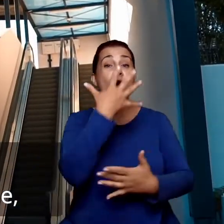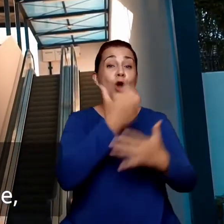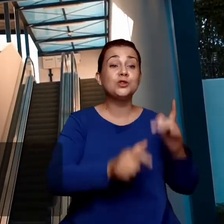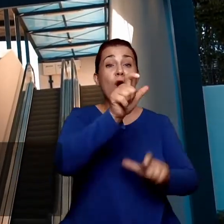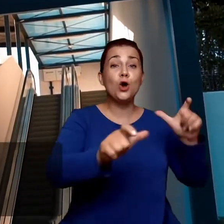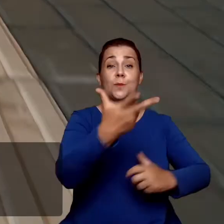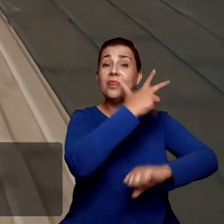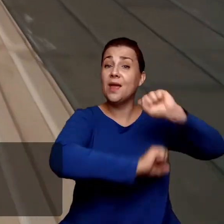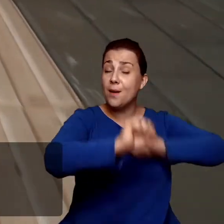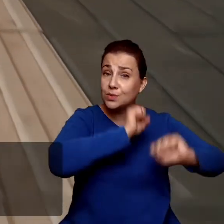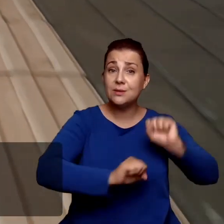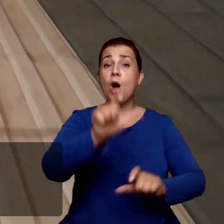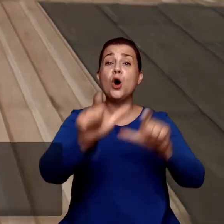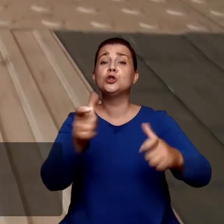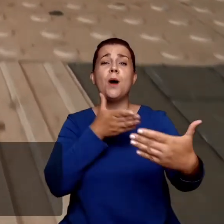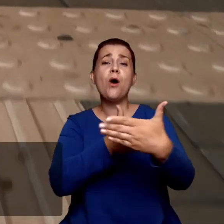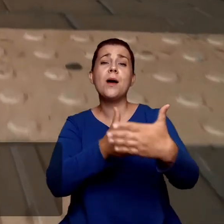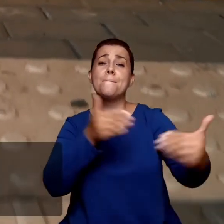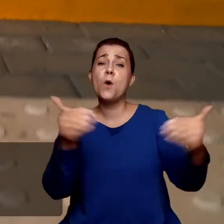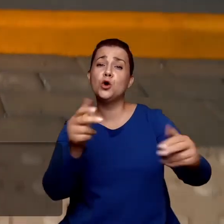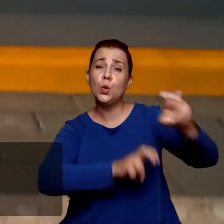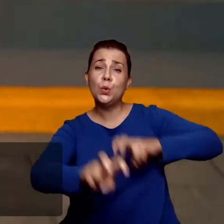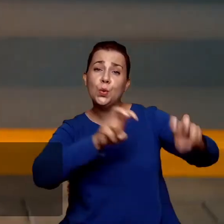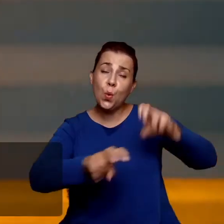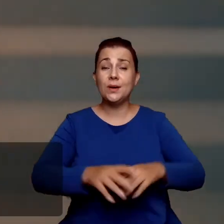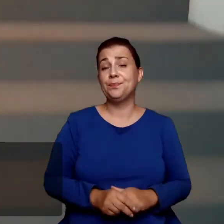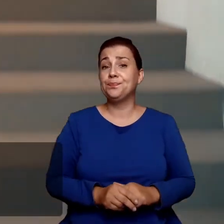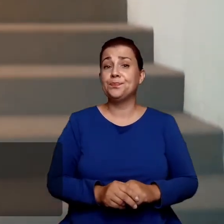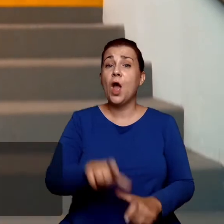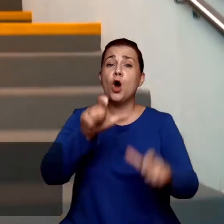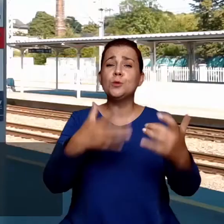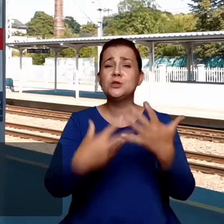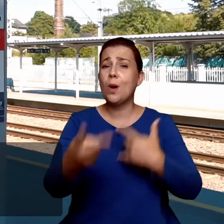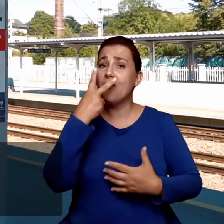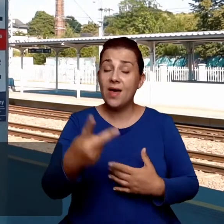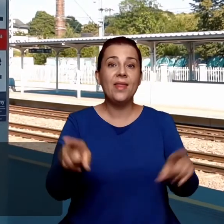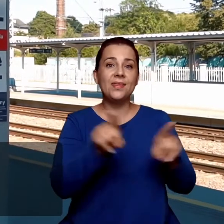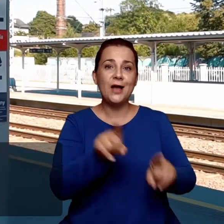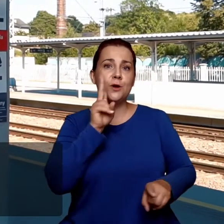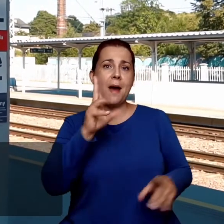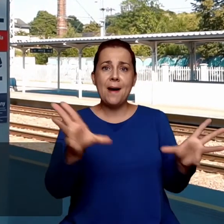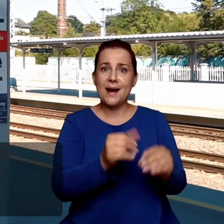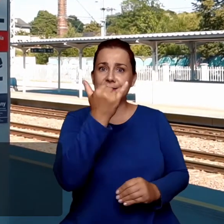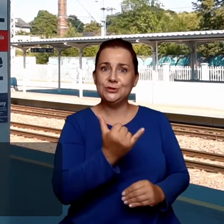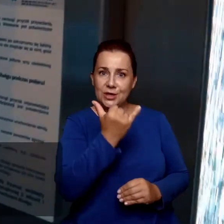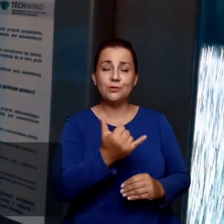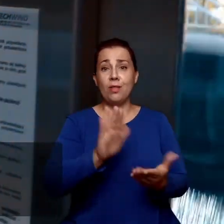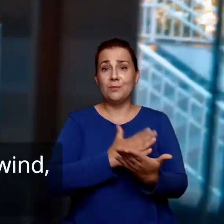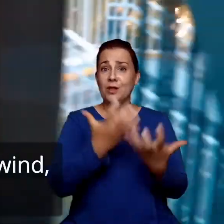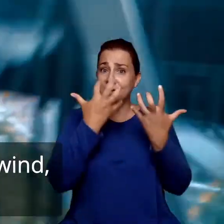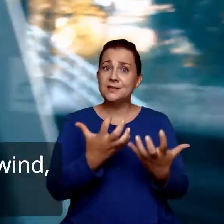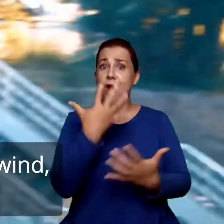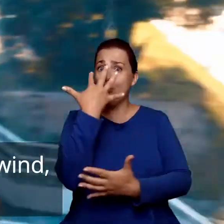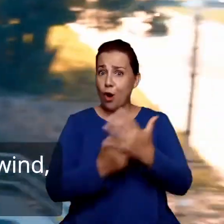niepełnosprawne, osoby ograniczonej możliwości poruszania się, osoby niedowidzące, ale również matki z dziećmi, które muszą skorzystać